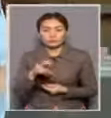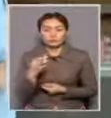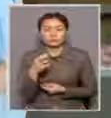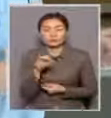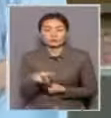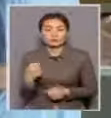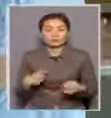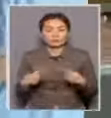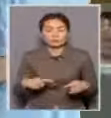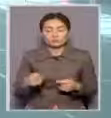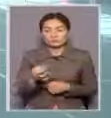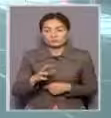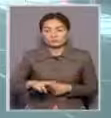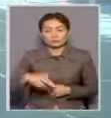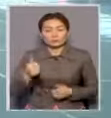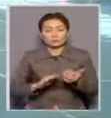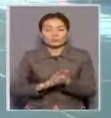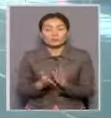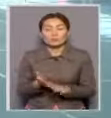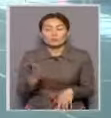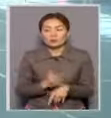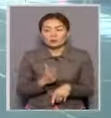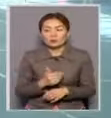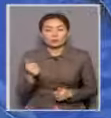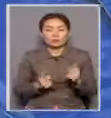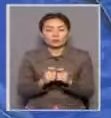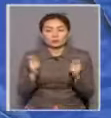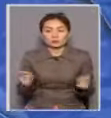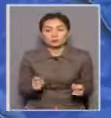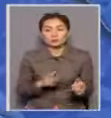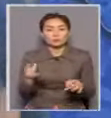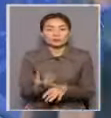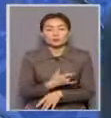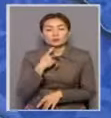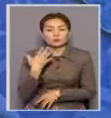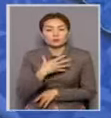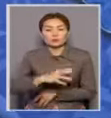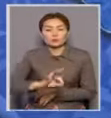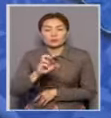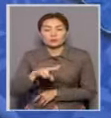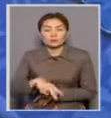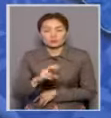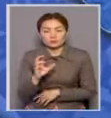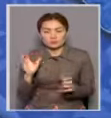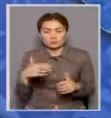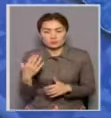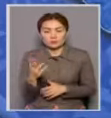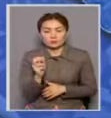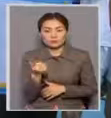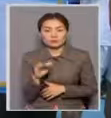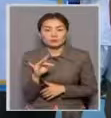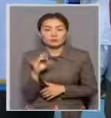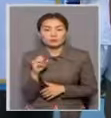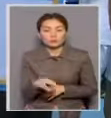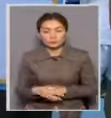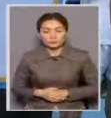және шағын футболдан облыстық турнир ұйымдастырылды. Турнир ашылуында алғаш болып сөз алған Атырау облыс әкімінің орынбасары Қайрат